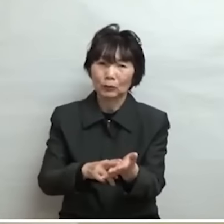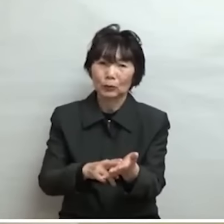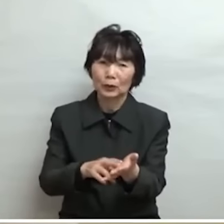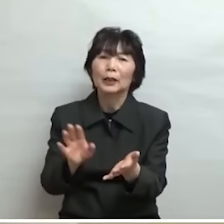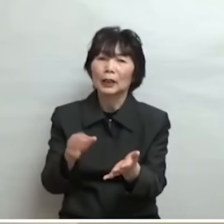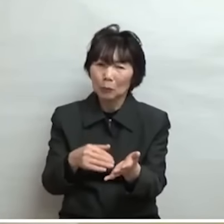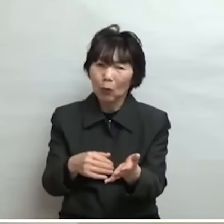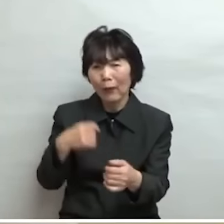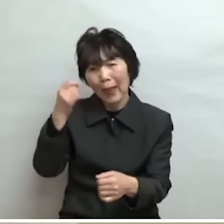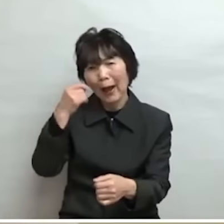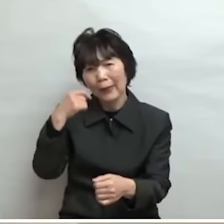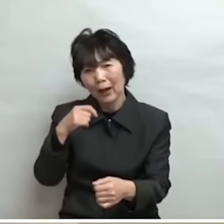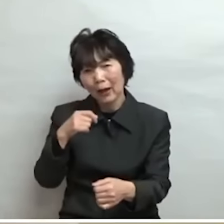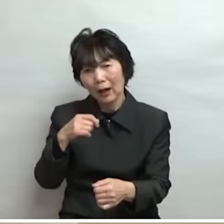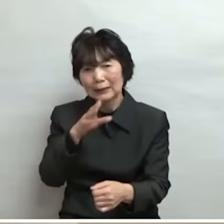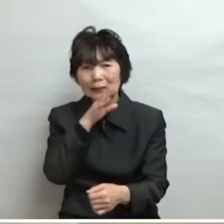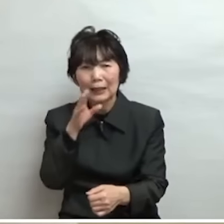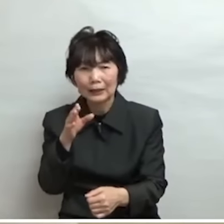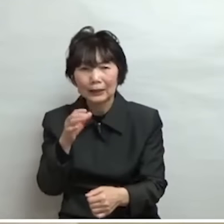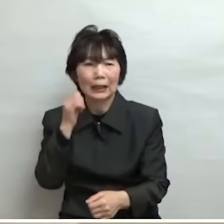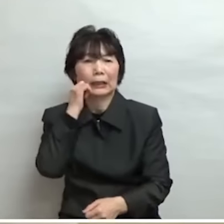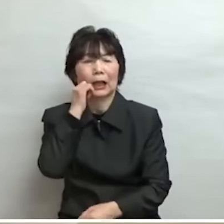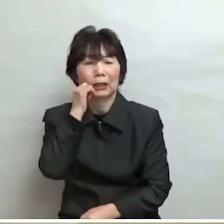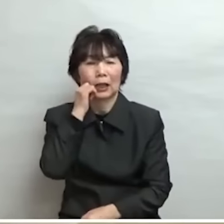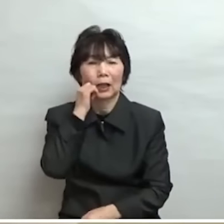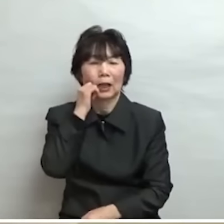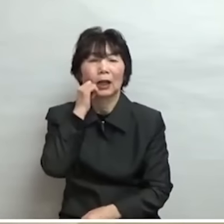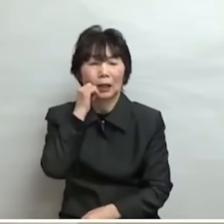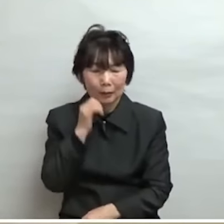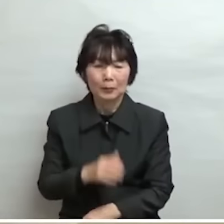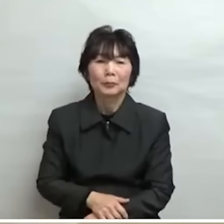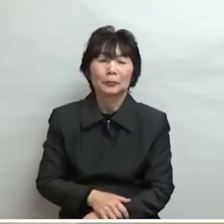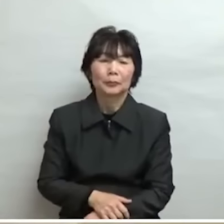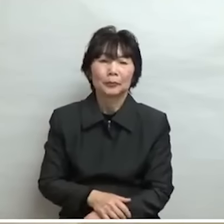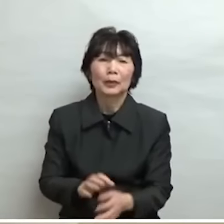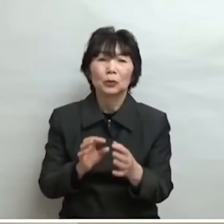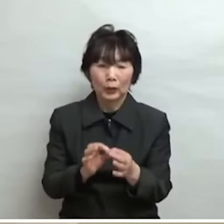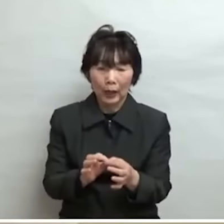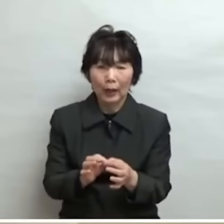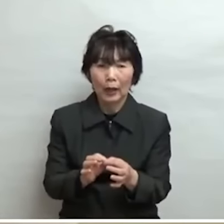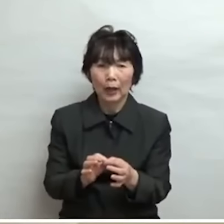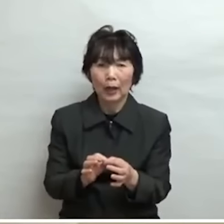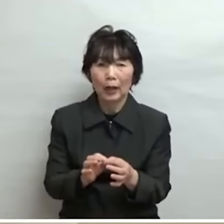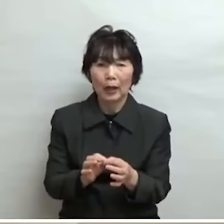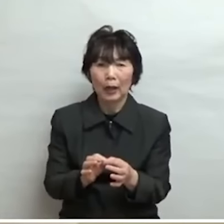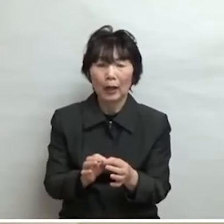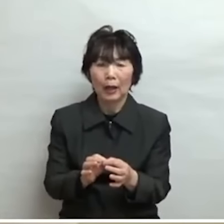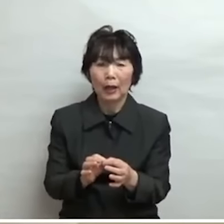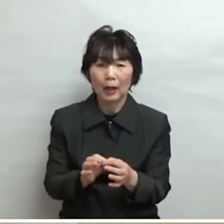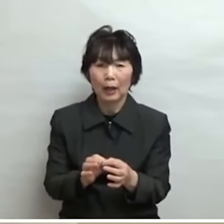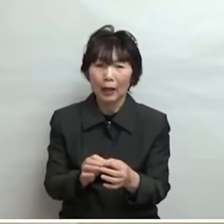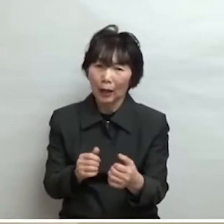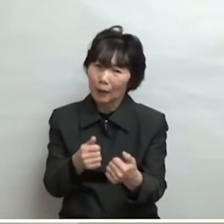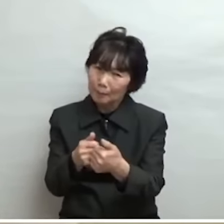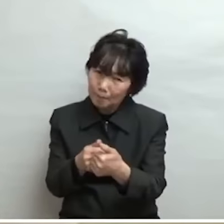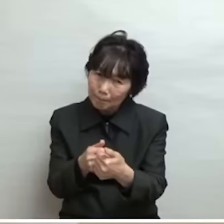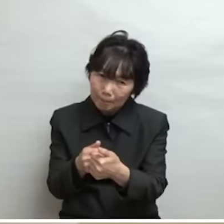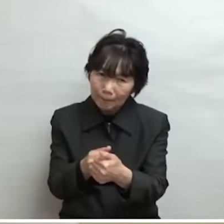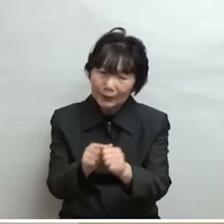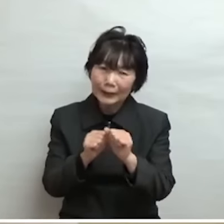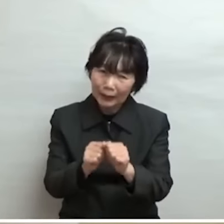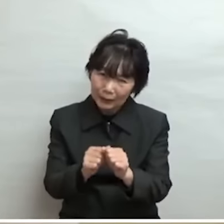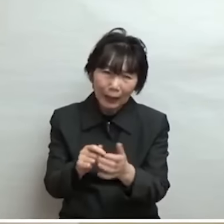かなかった。それでその後の戒告という形になってございます。ですので、うちとすれば話し合いをして十分にも見込めなくなった